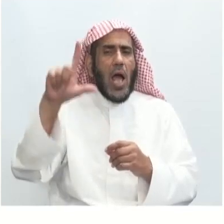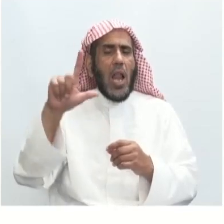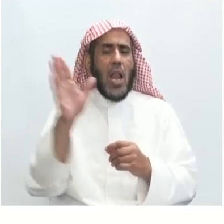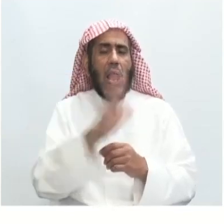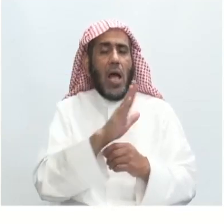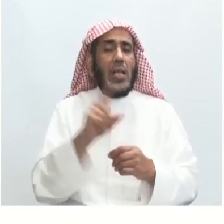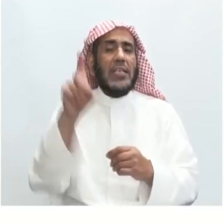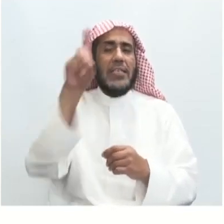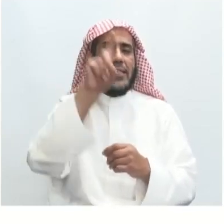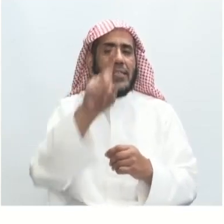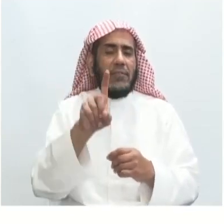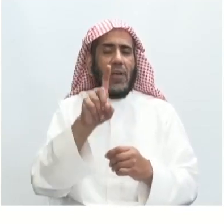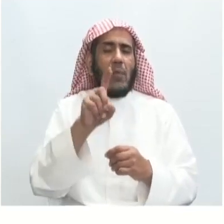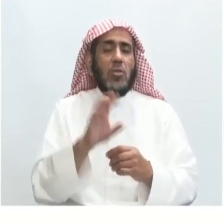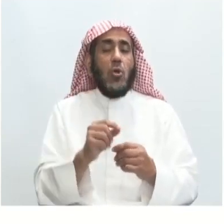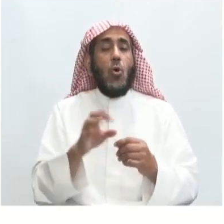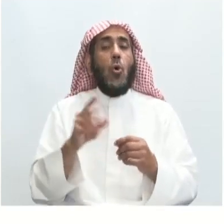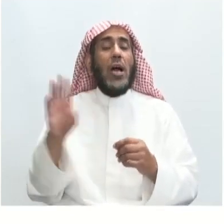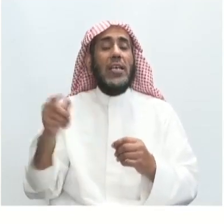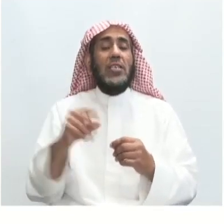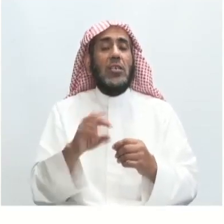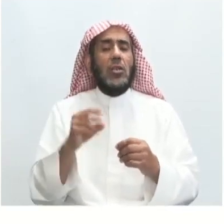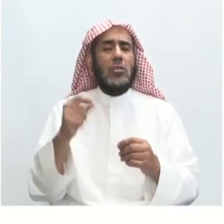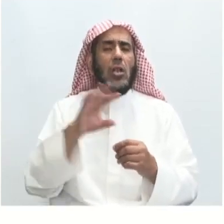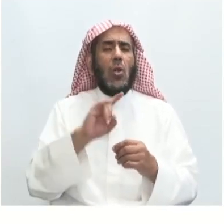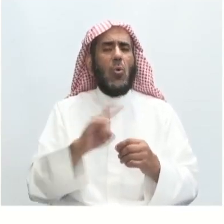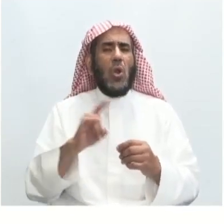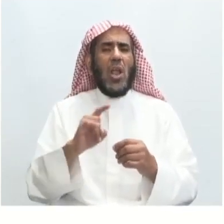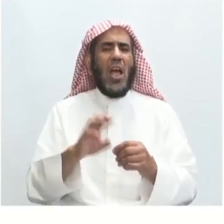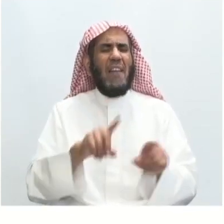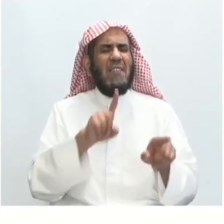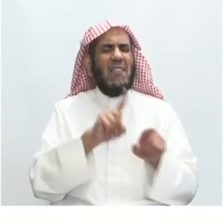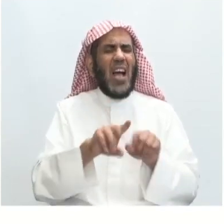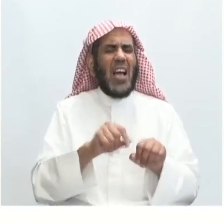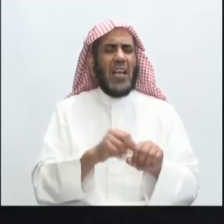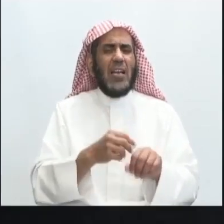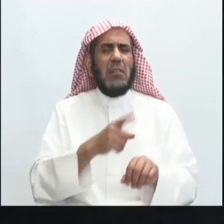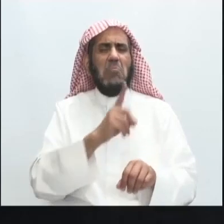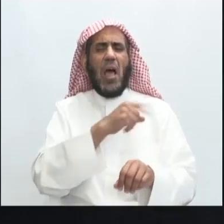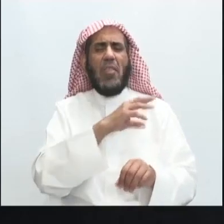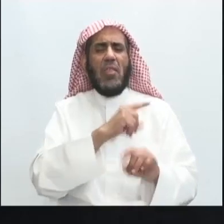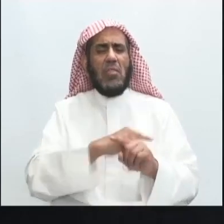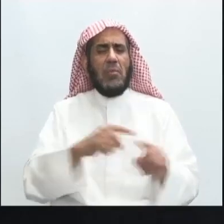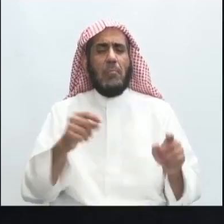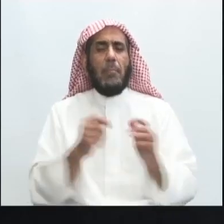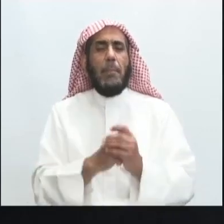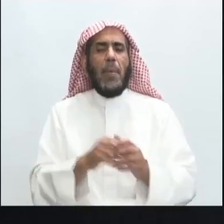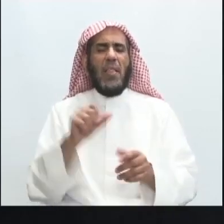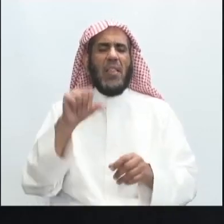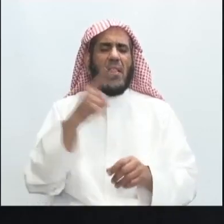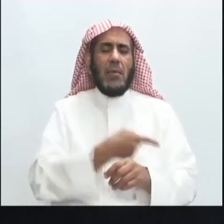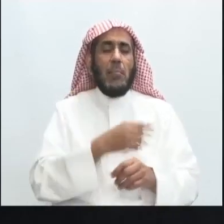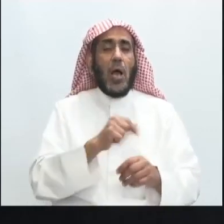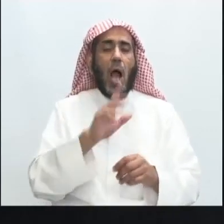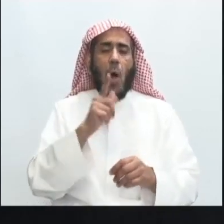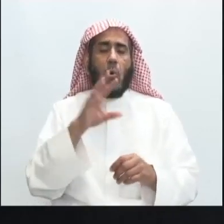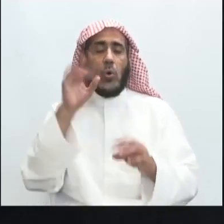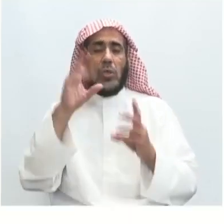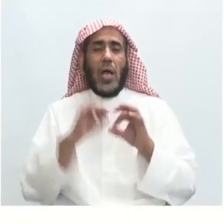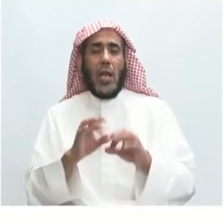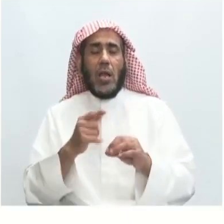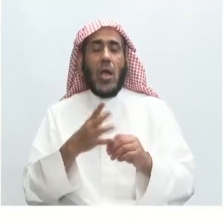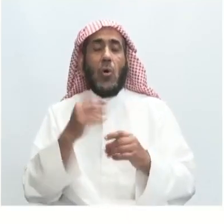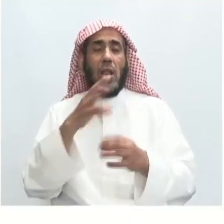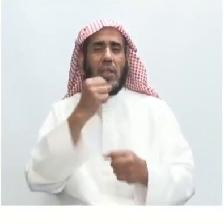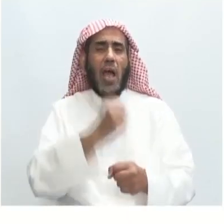على من تنزل الشياطين تنزلوا على كل افاك اثيم في تكمله الايه قوله تعالى يا ايها الذين